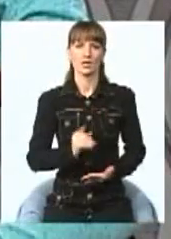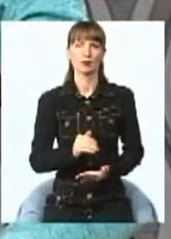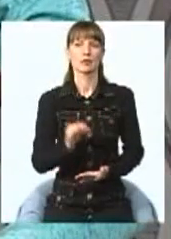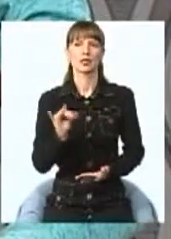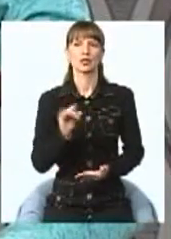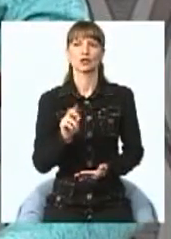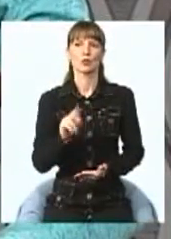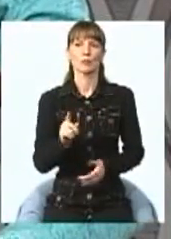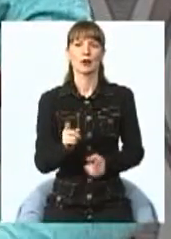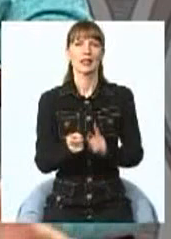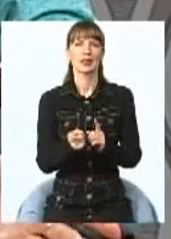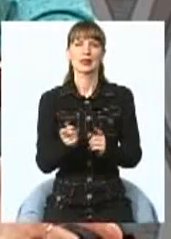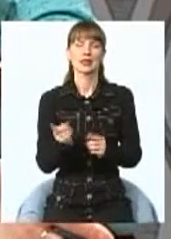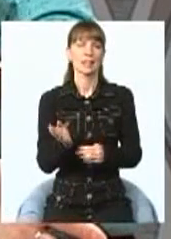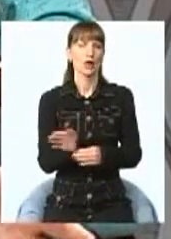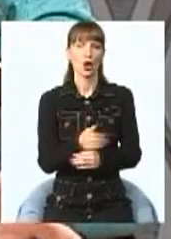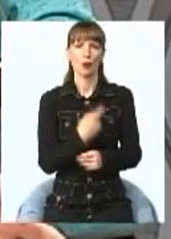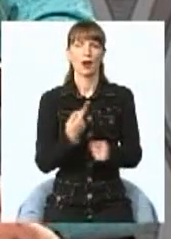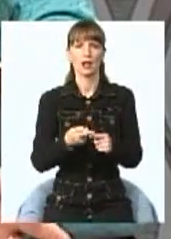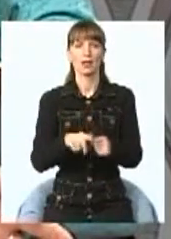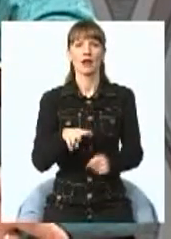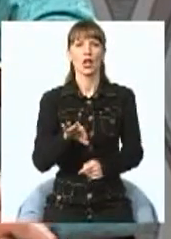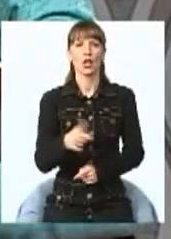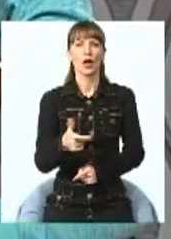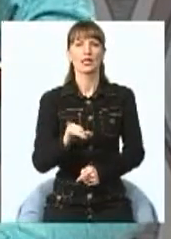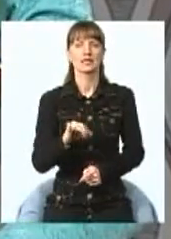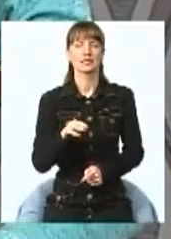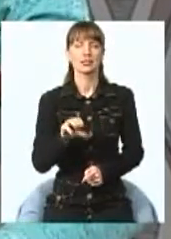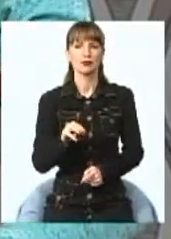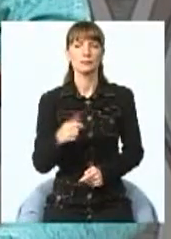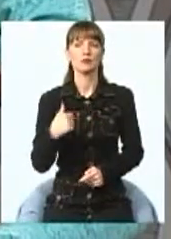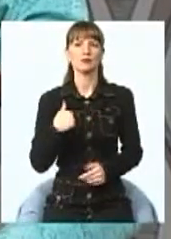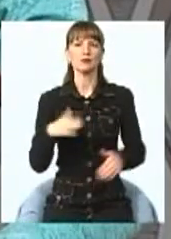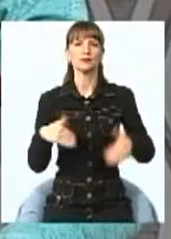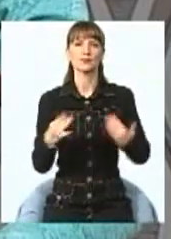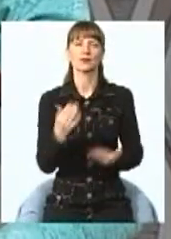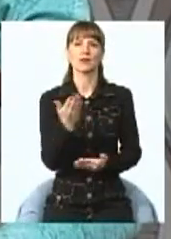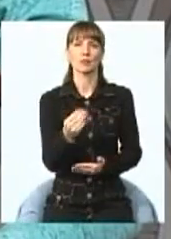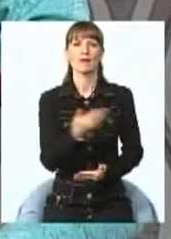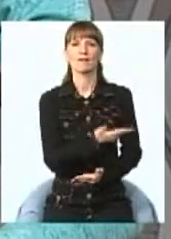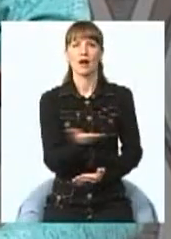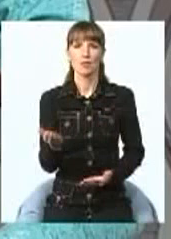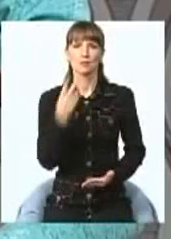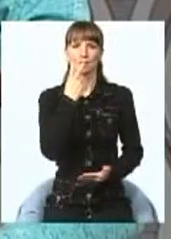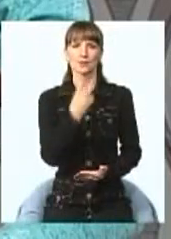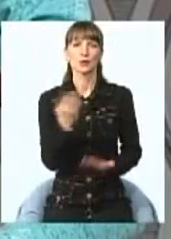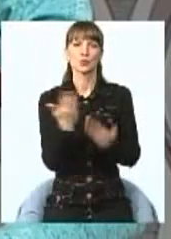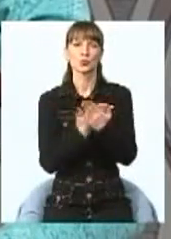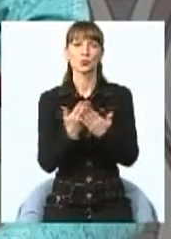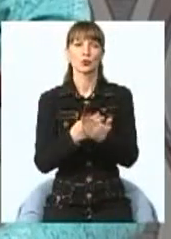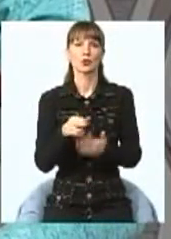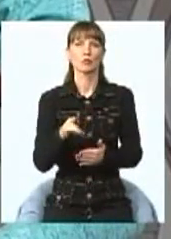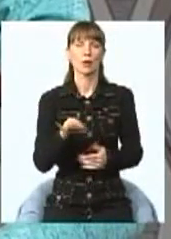щоб не звільнили цього ж самого логіста. Ну, власне, про логістів говоримо, а я пропоную і тобі, і вам, глядачі, подивитися сюжет про